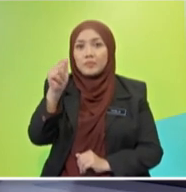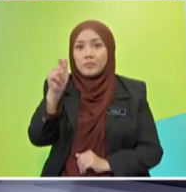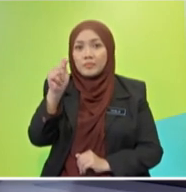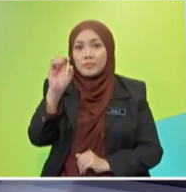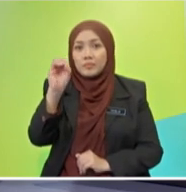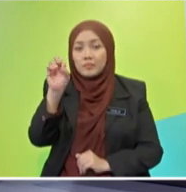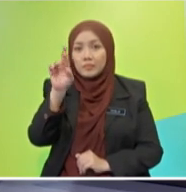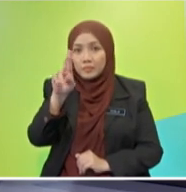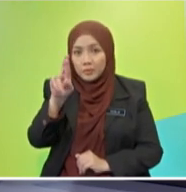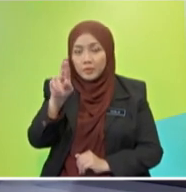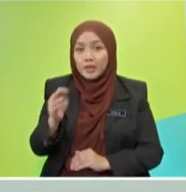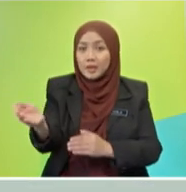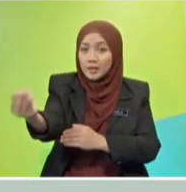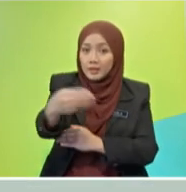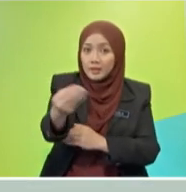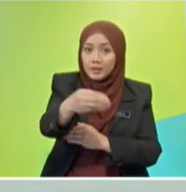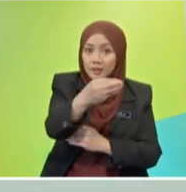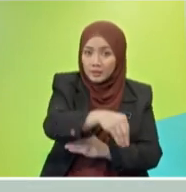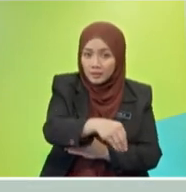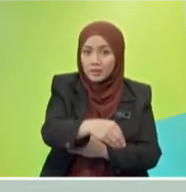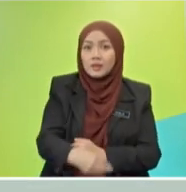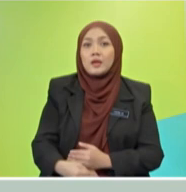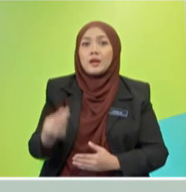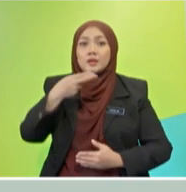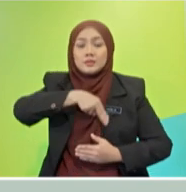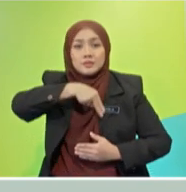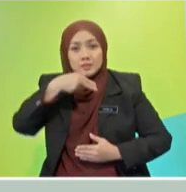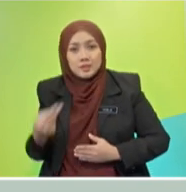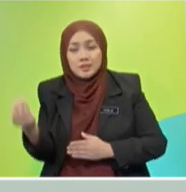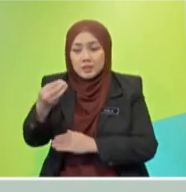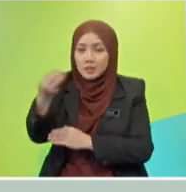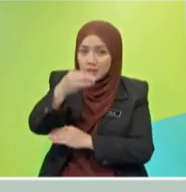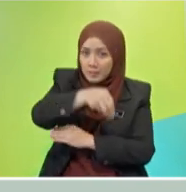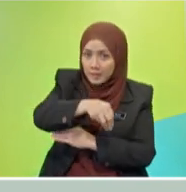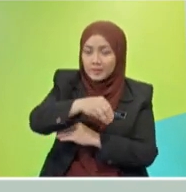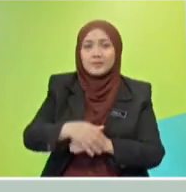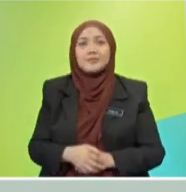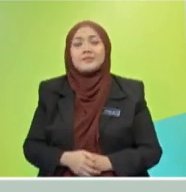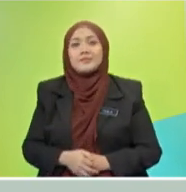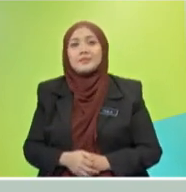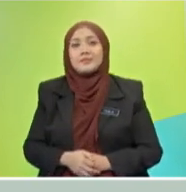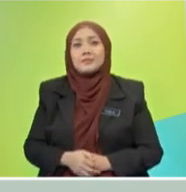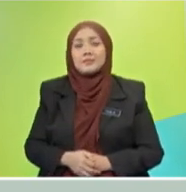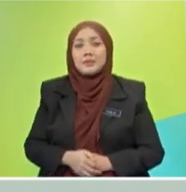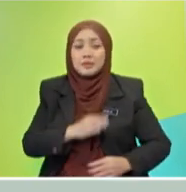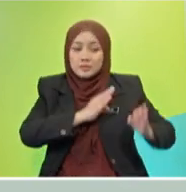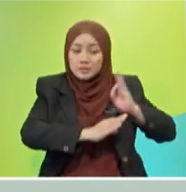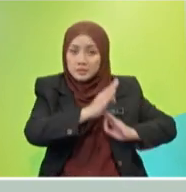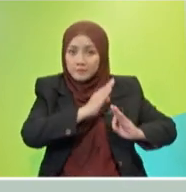sifat ya indikator kematangan hasil tanaman 1 sifat fisika kedua